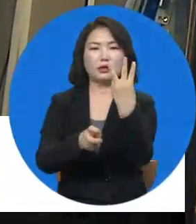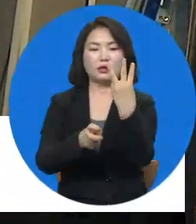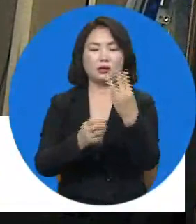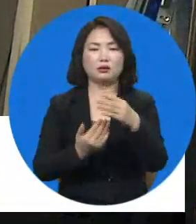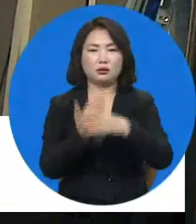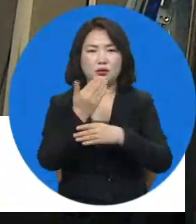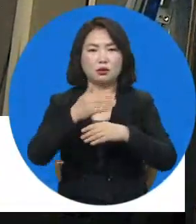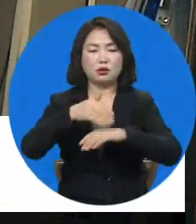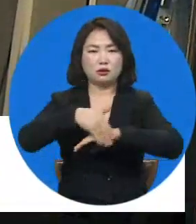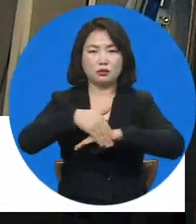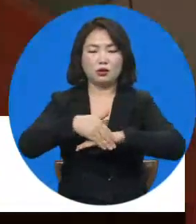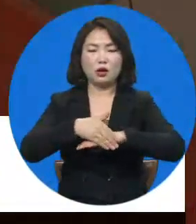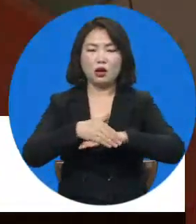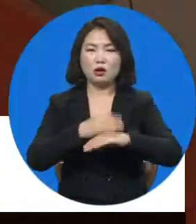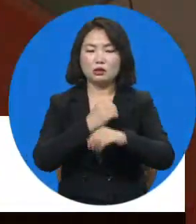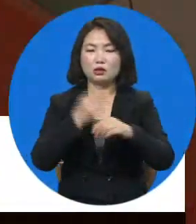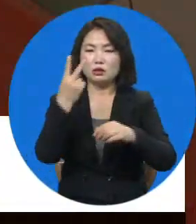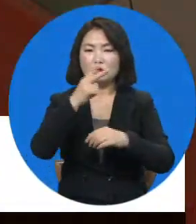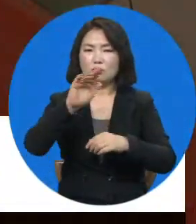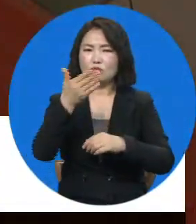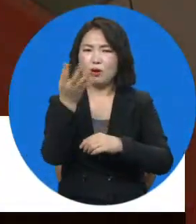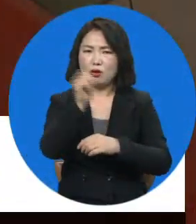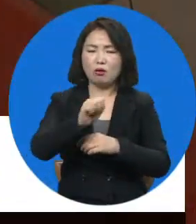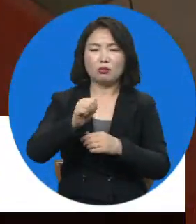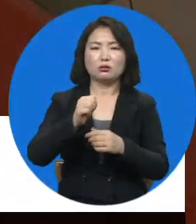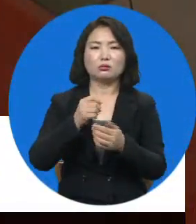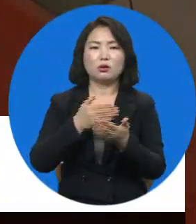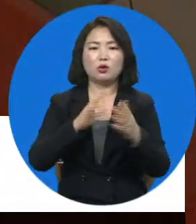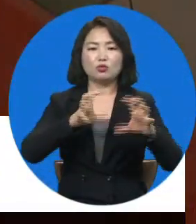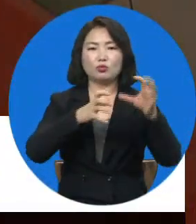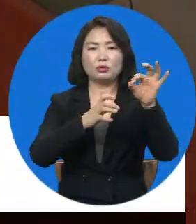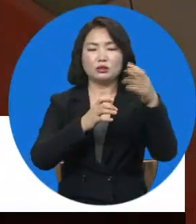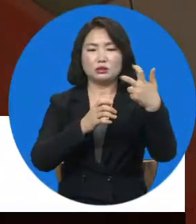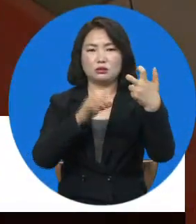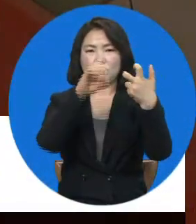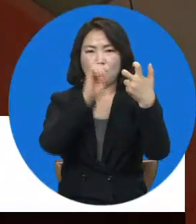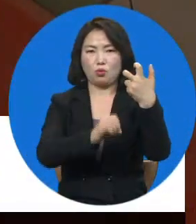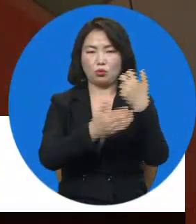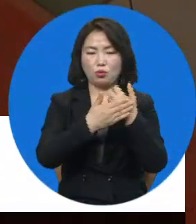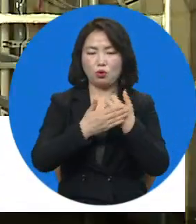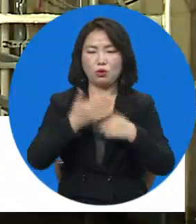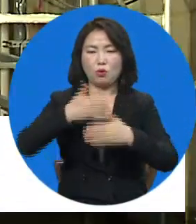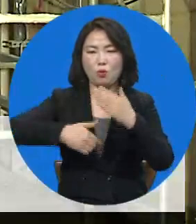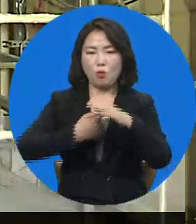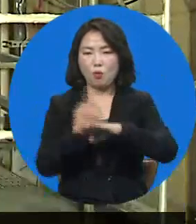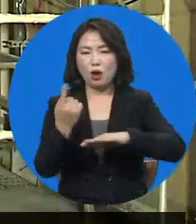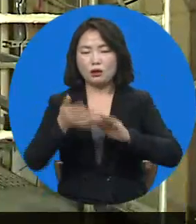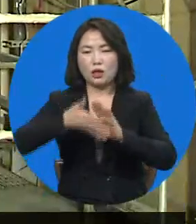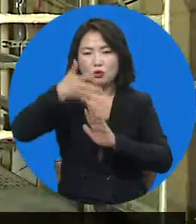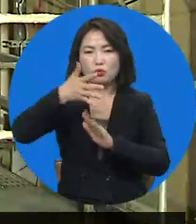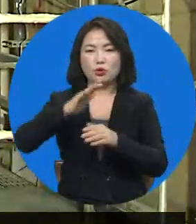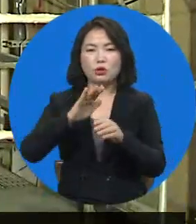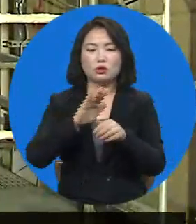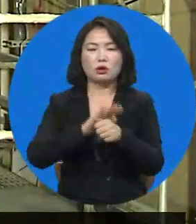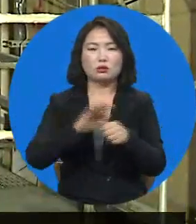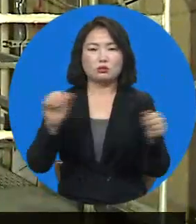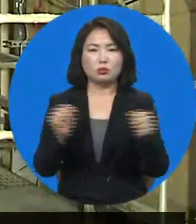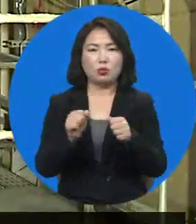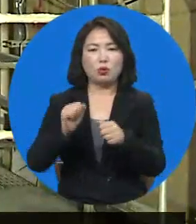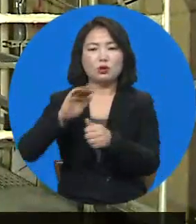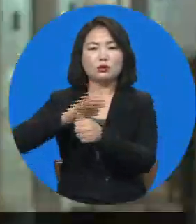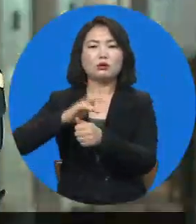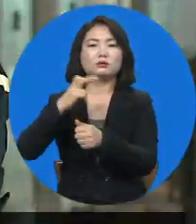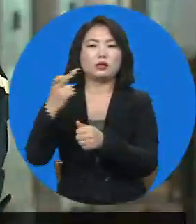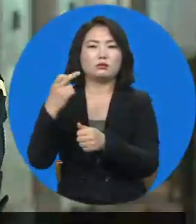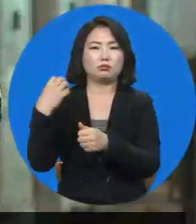생깁니다 공사비는 2009 100억원이 드는데 국비가 70% 이고 나머지는 대구와 경상북도 그리고